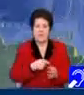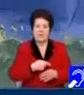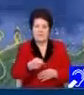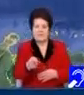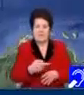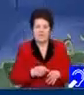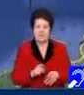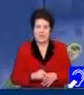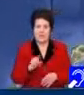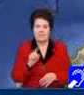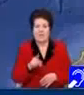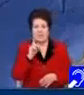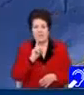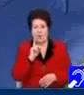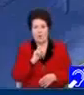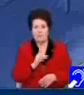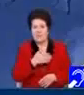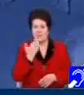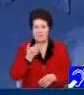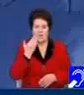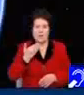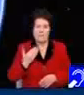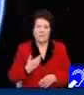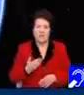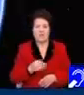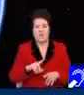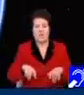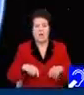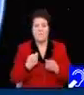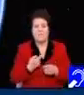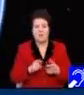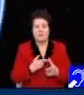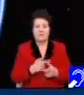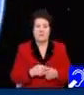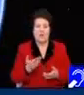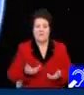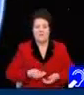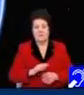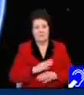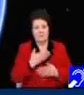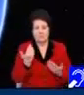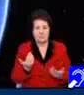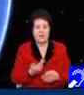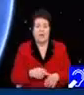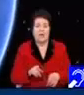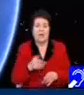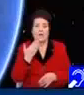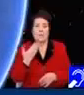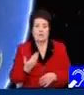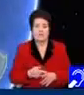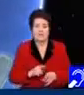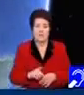tocmai până în Mexic, dar deocamdată nu sunt raportate pagube sau pierderi de vieți omenești. Martorii spun că mișcarea a durat puțin, dar a